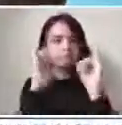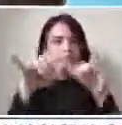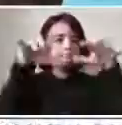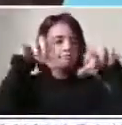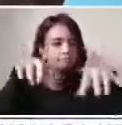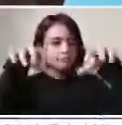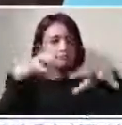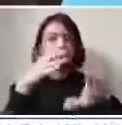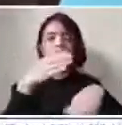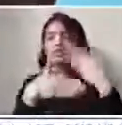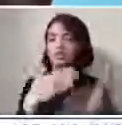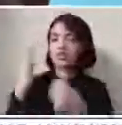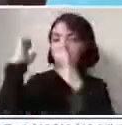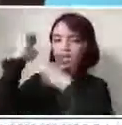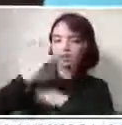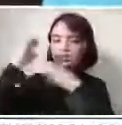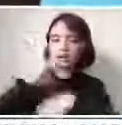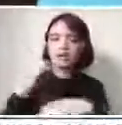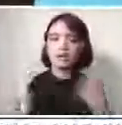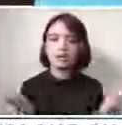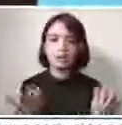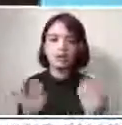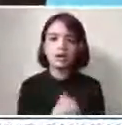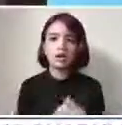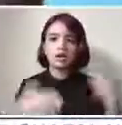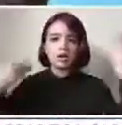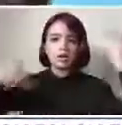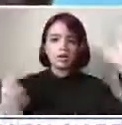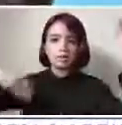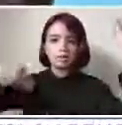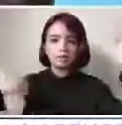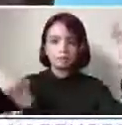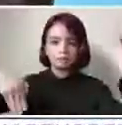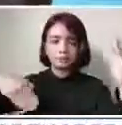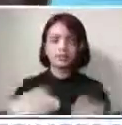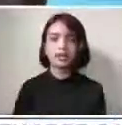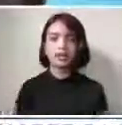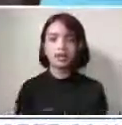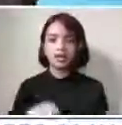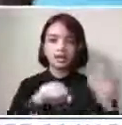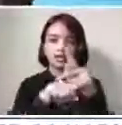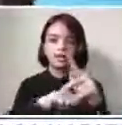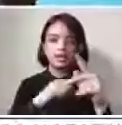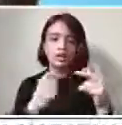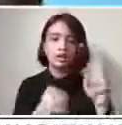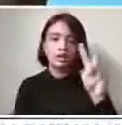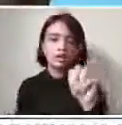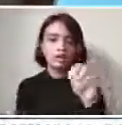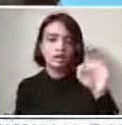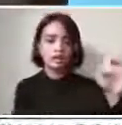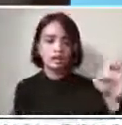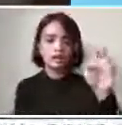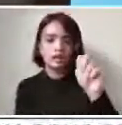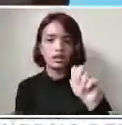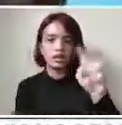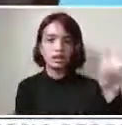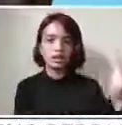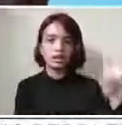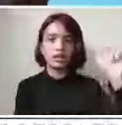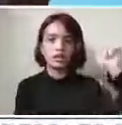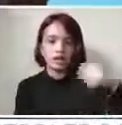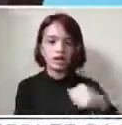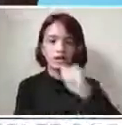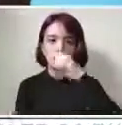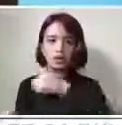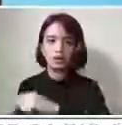trough o yung extension ng low pressure area kaya siyang magpapaulan dito sa malaking bahagi ng eastern section ng